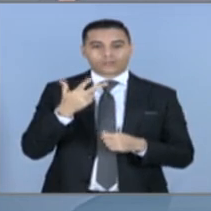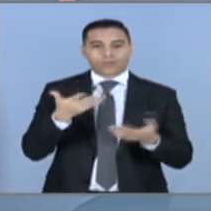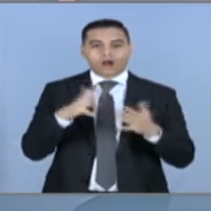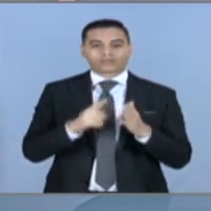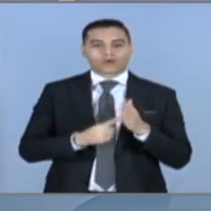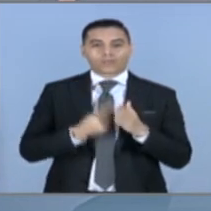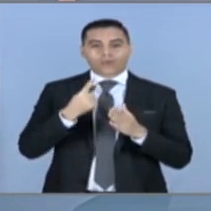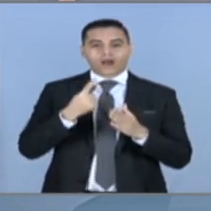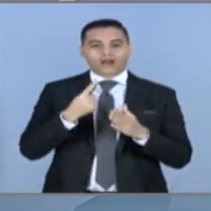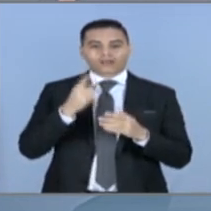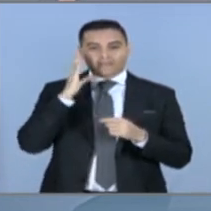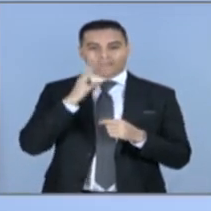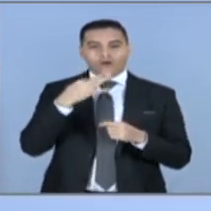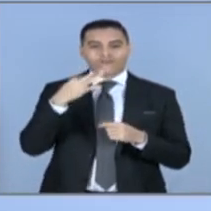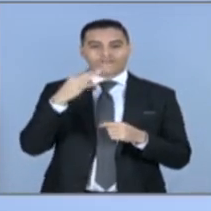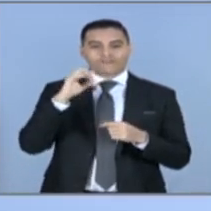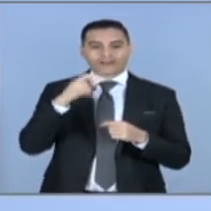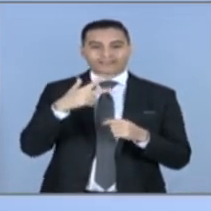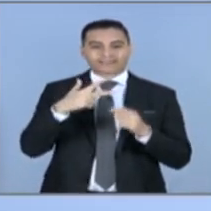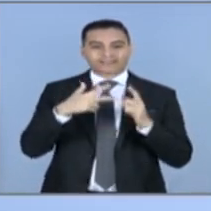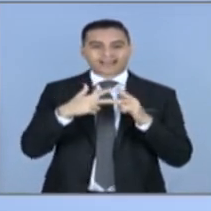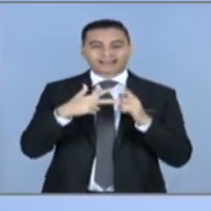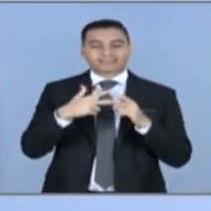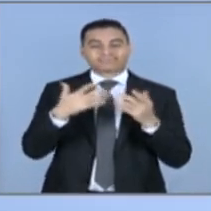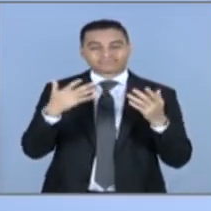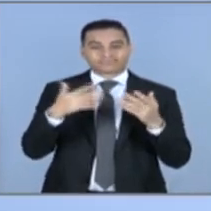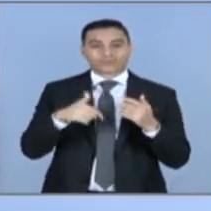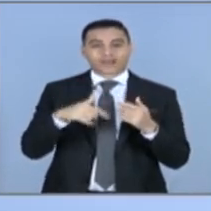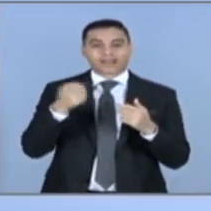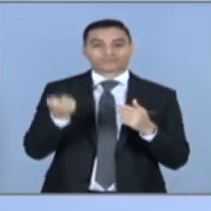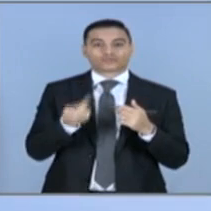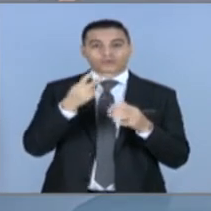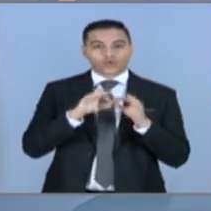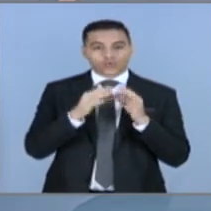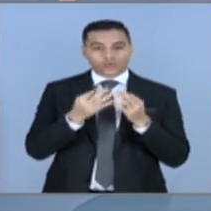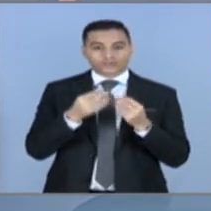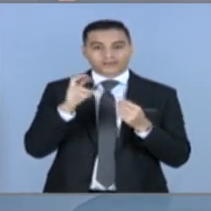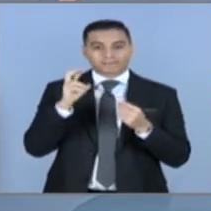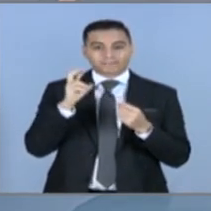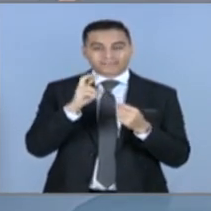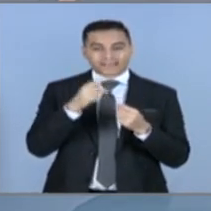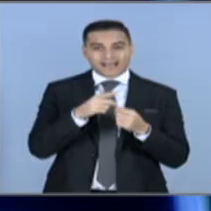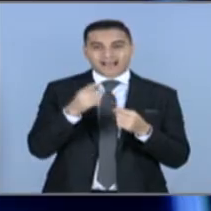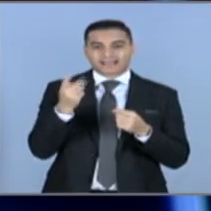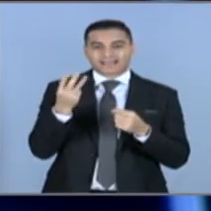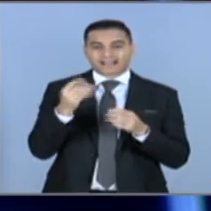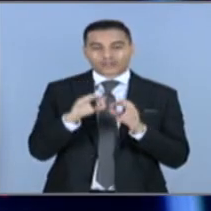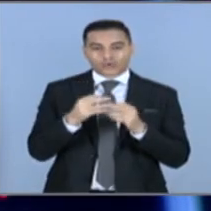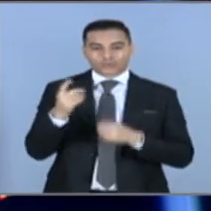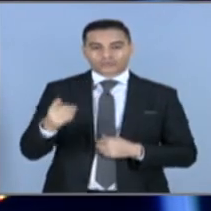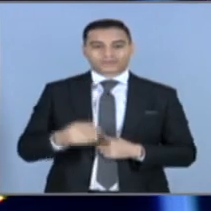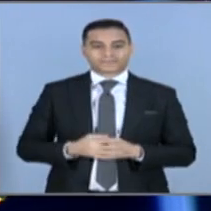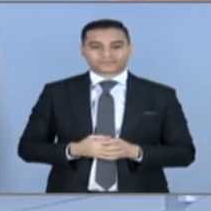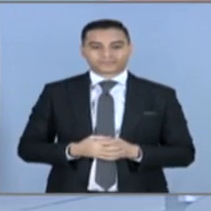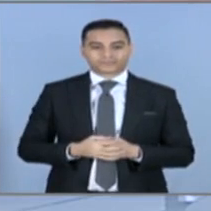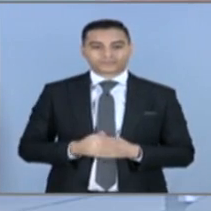خد البرونزية. برافو عليك يا كرولوس. 75 عيلة مسيحة، 30 عيلة أبو